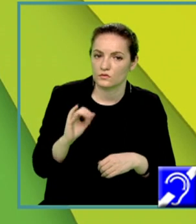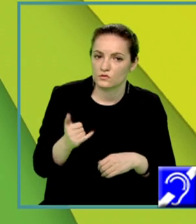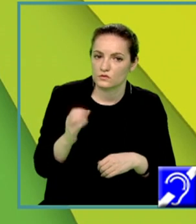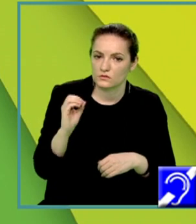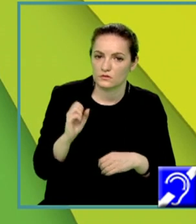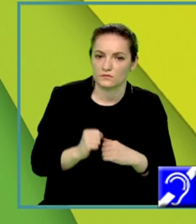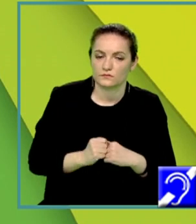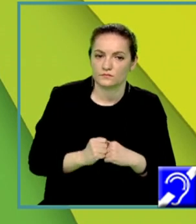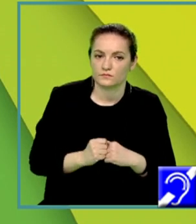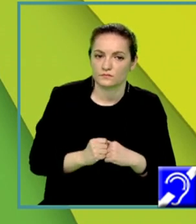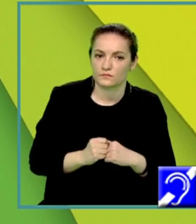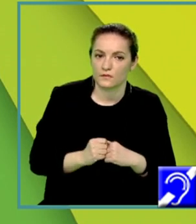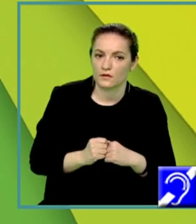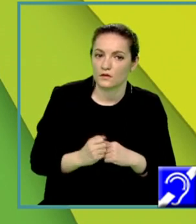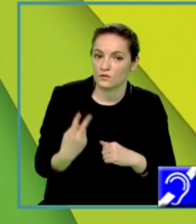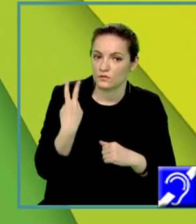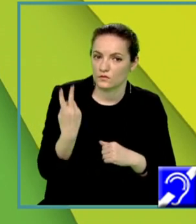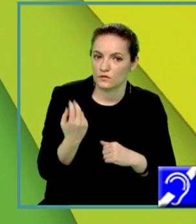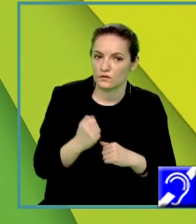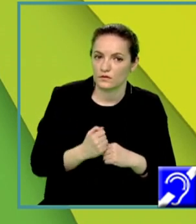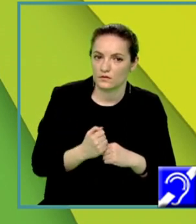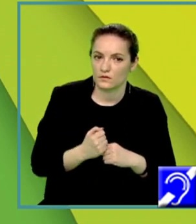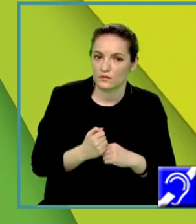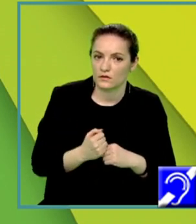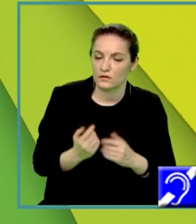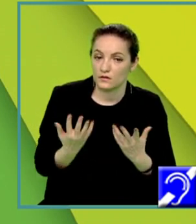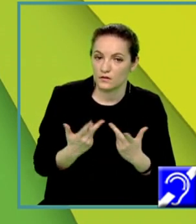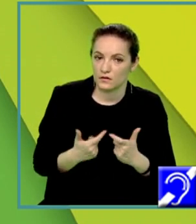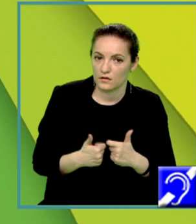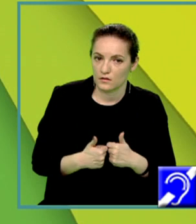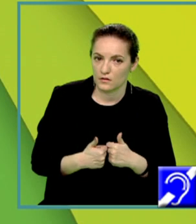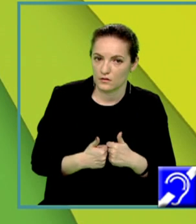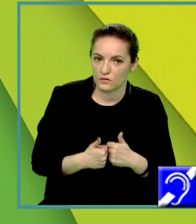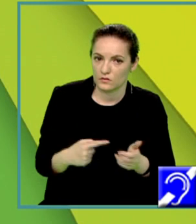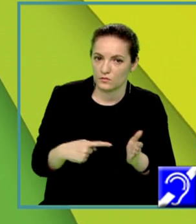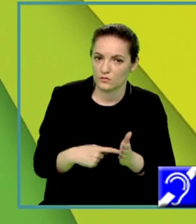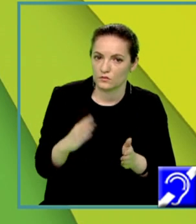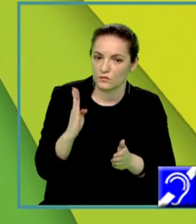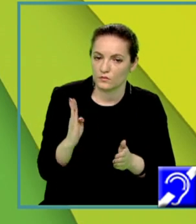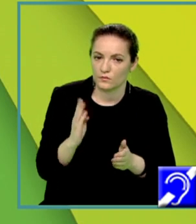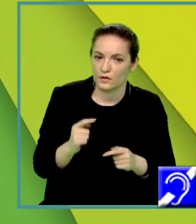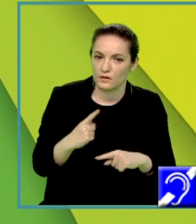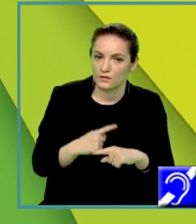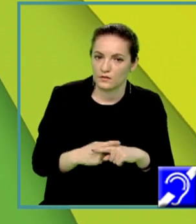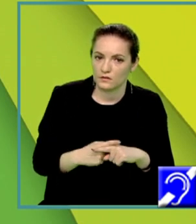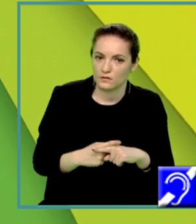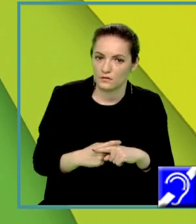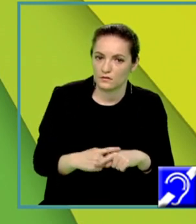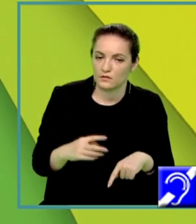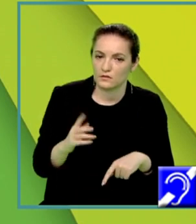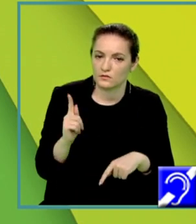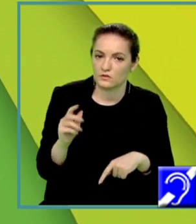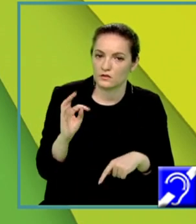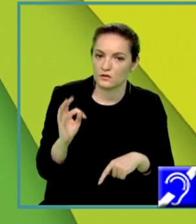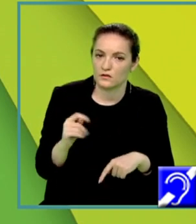0. Pasul 2, determinăm coordonatele punctului B de intersecție a graficului funcției F cu axa